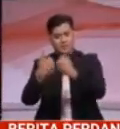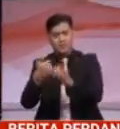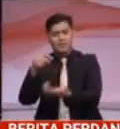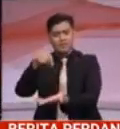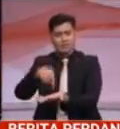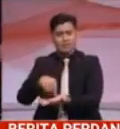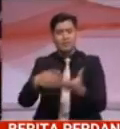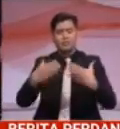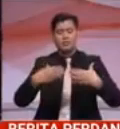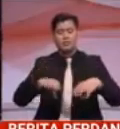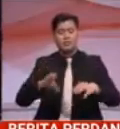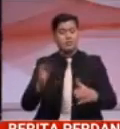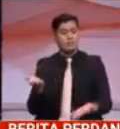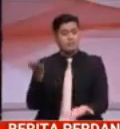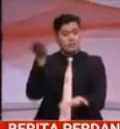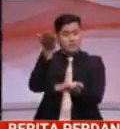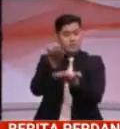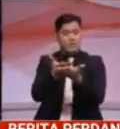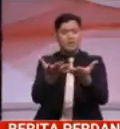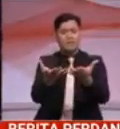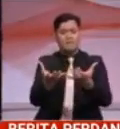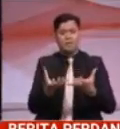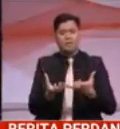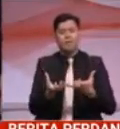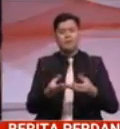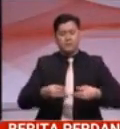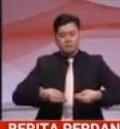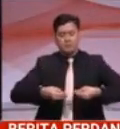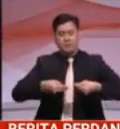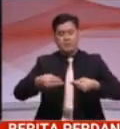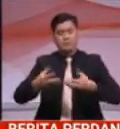bercadang memperluaskan konsep dengan menerima lebih banyak barangan